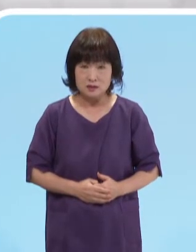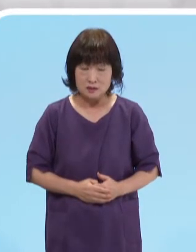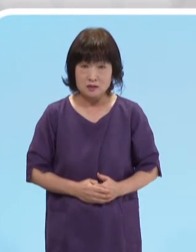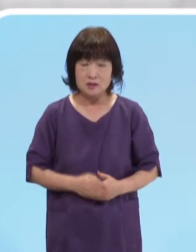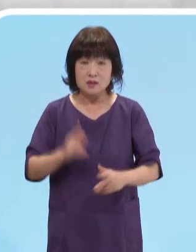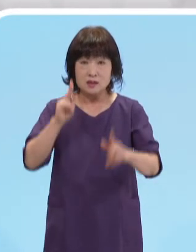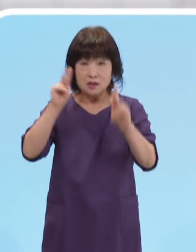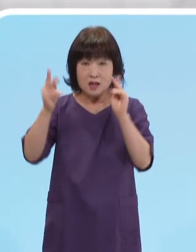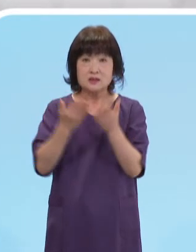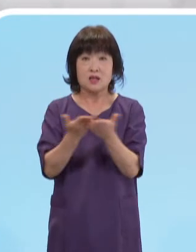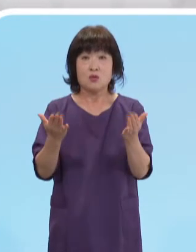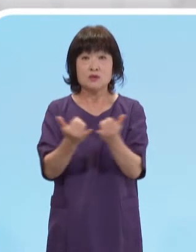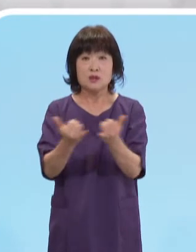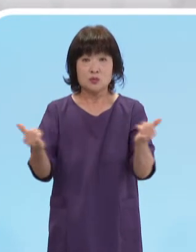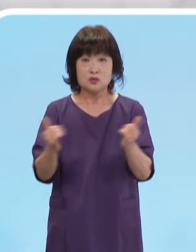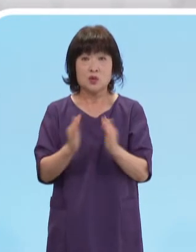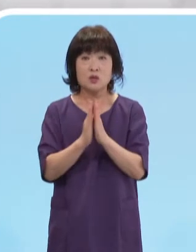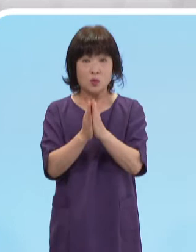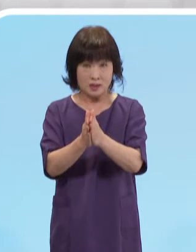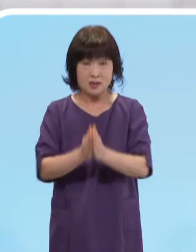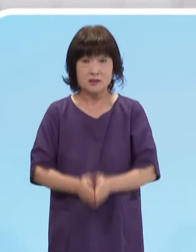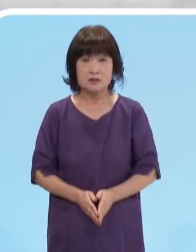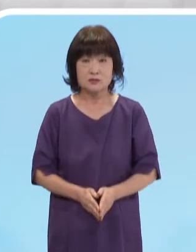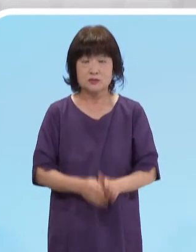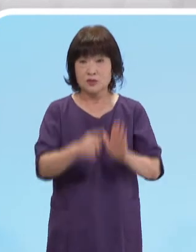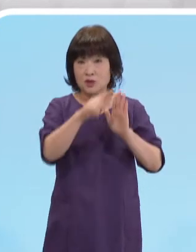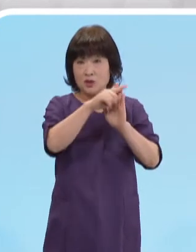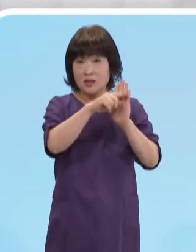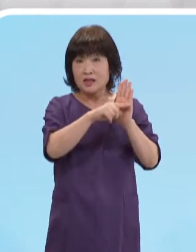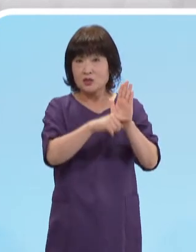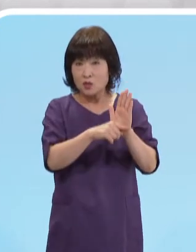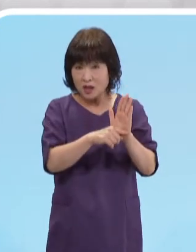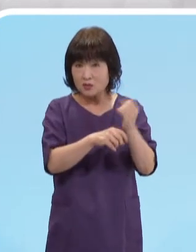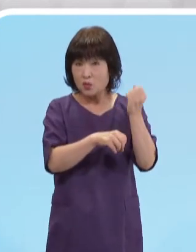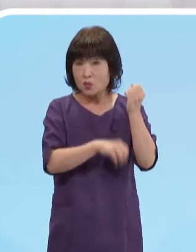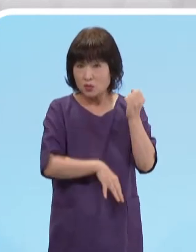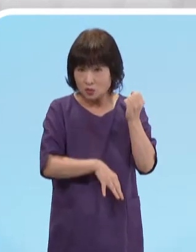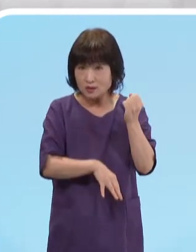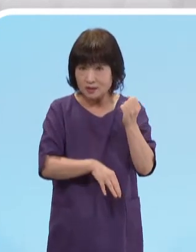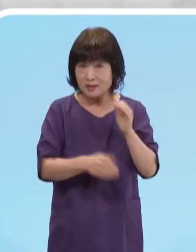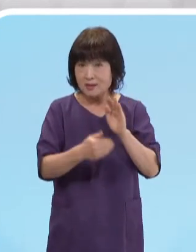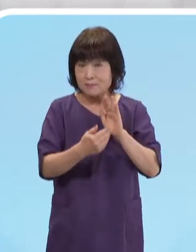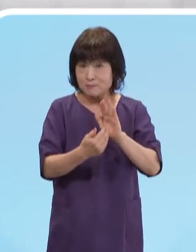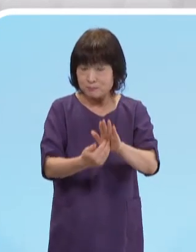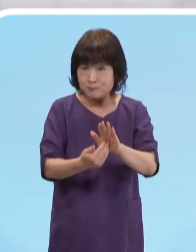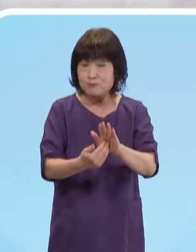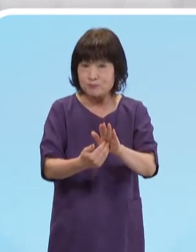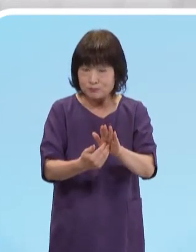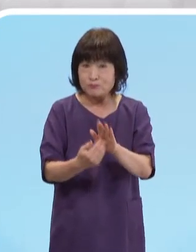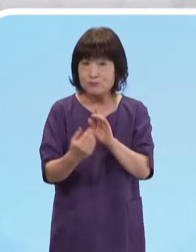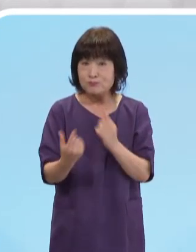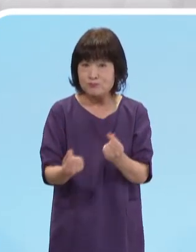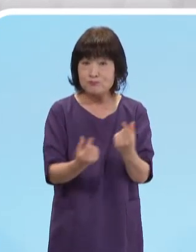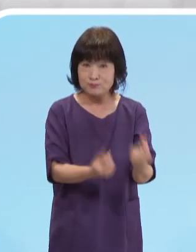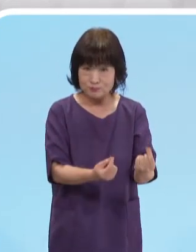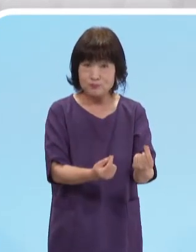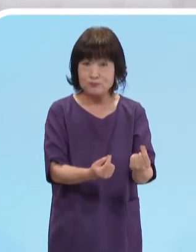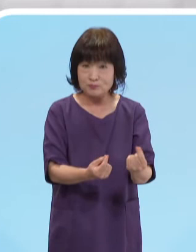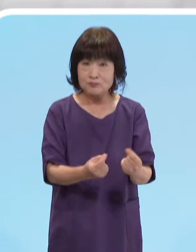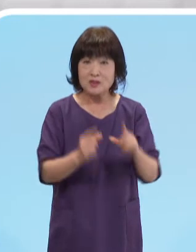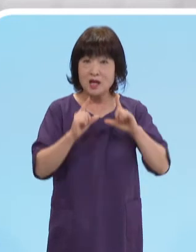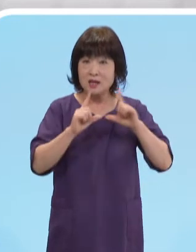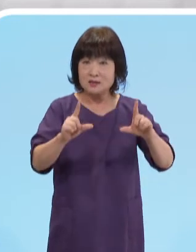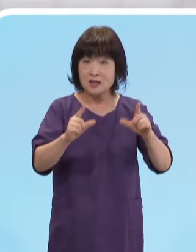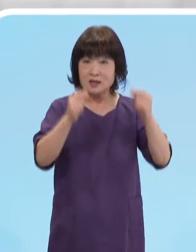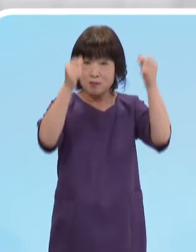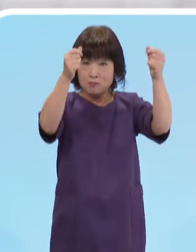事業者の皆さんへのお願いです。ガイドラインに基づく感染防止対策の徹底と感染防止対策宣